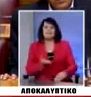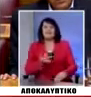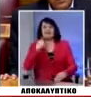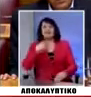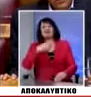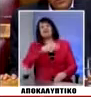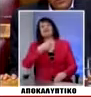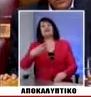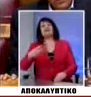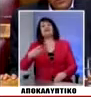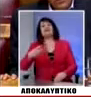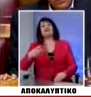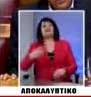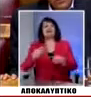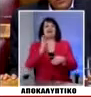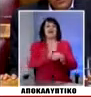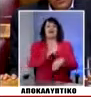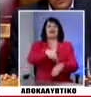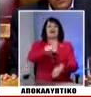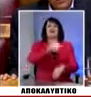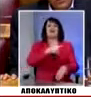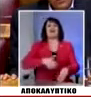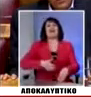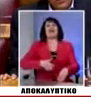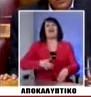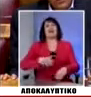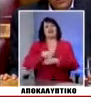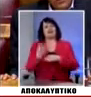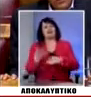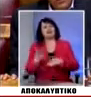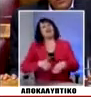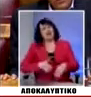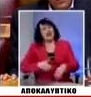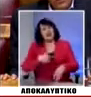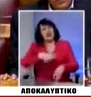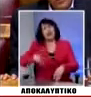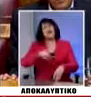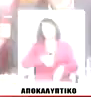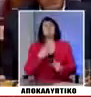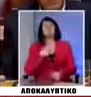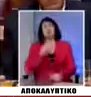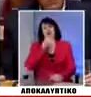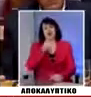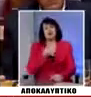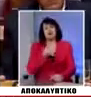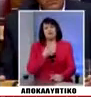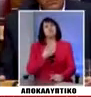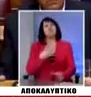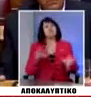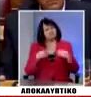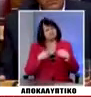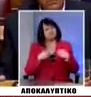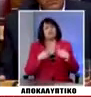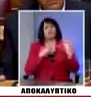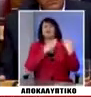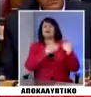ΣΥΡΙΖΑ, γελάνε οι υπόλοιποι μηδέ του Πασόκ εξαιρουμένου. Μηδέ του Πασόκ εξαιρουμένου. Δεχτήκαμε ένα μεγάλο μερίδιο των